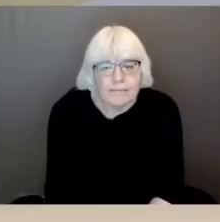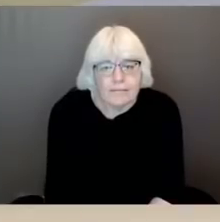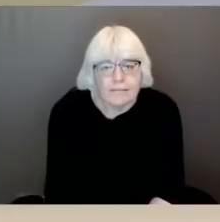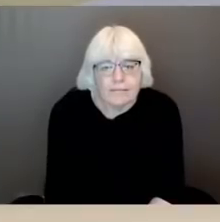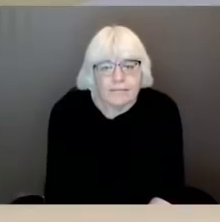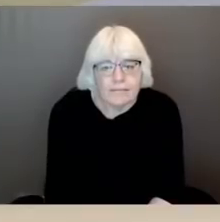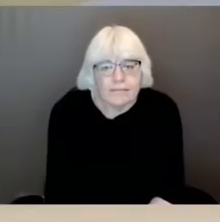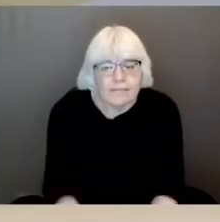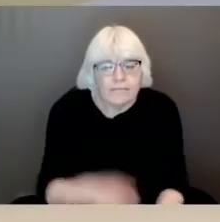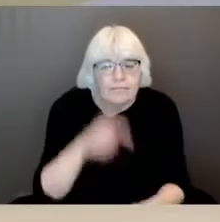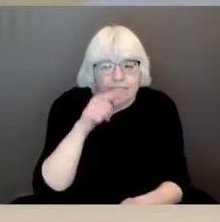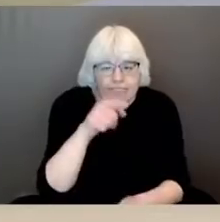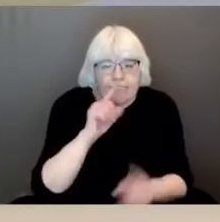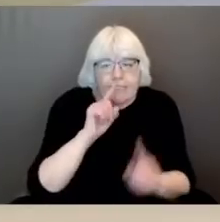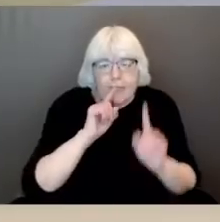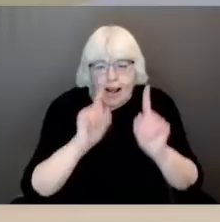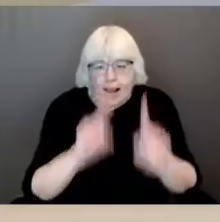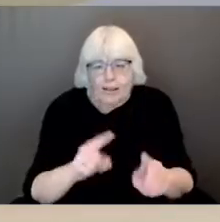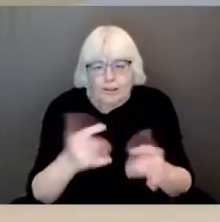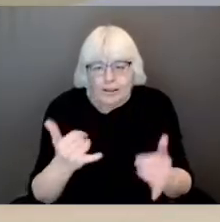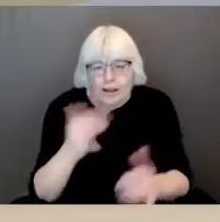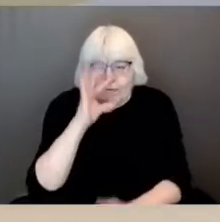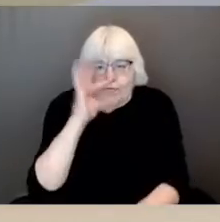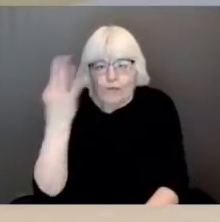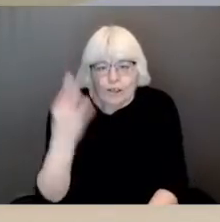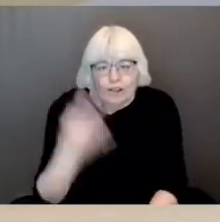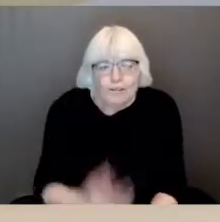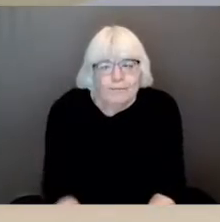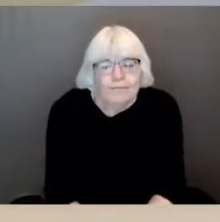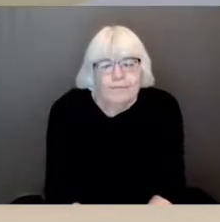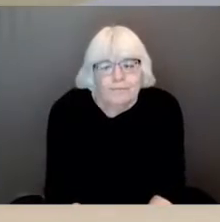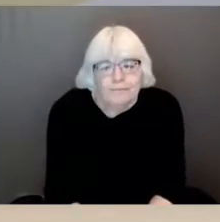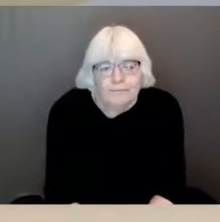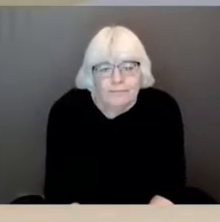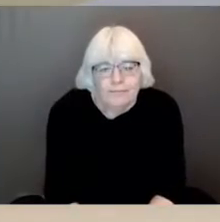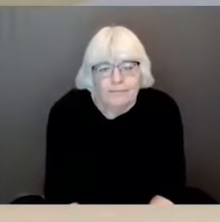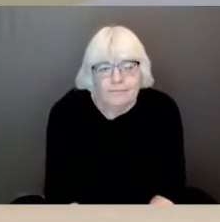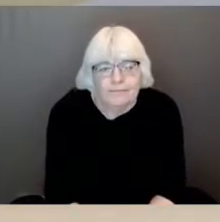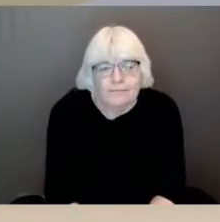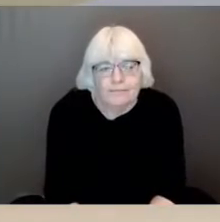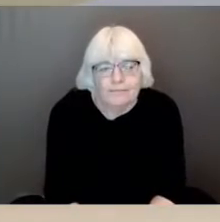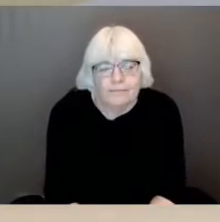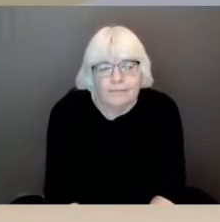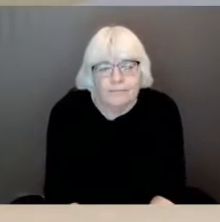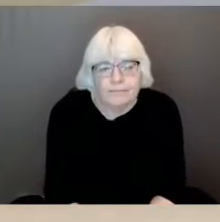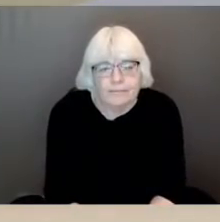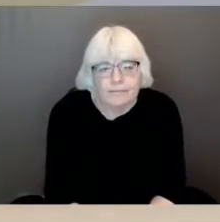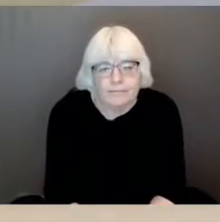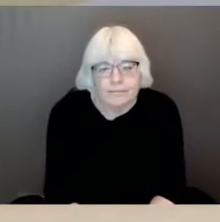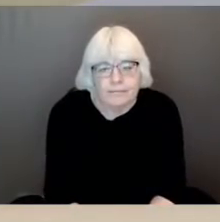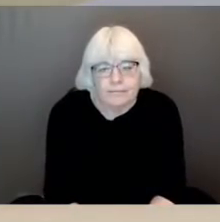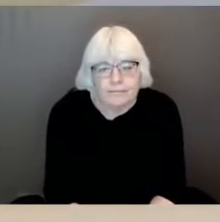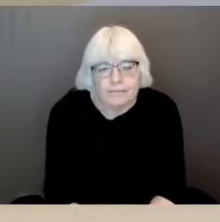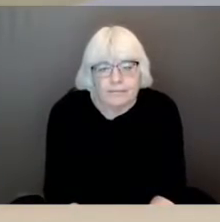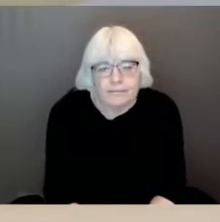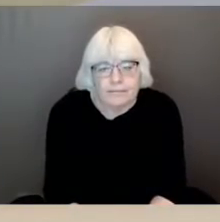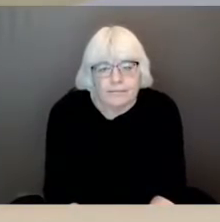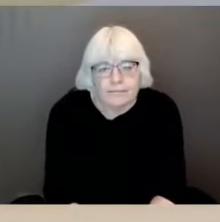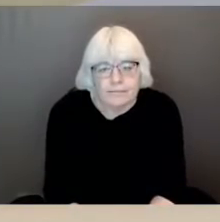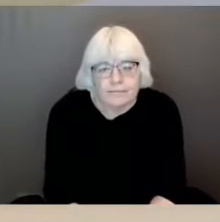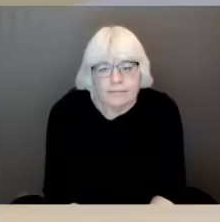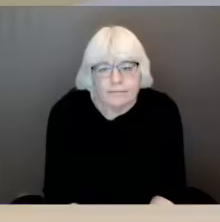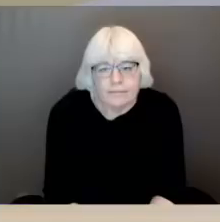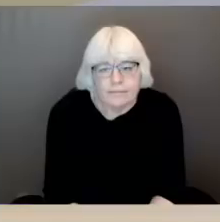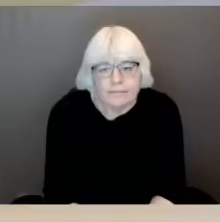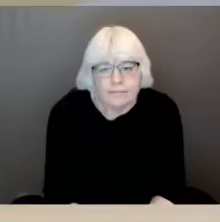Alors, avec le passeport vaccinal, la mesure vraiment qui change à ce moment est qu'on peut,